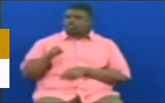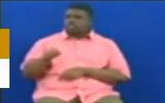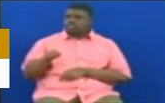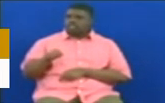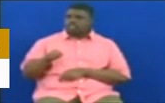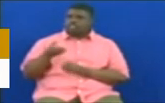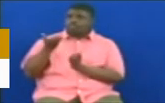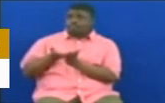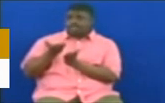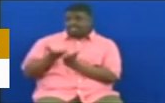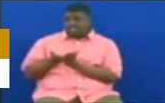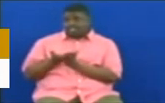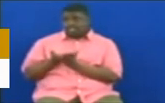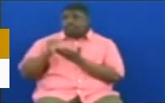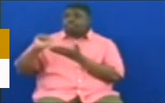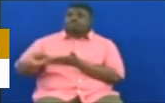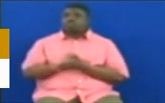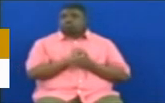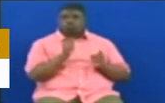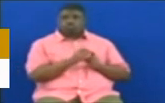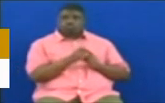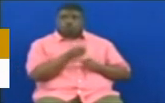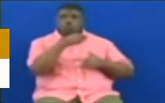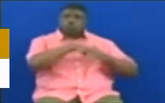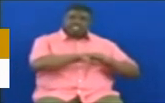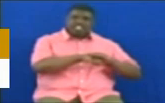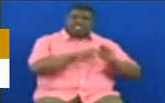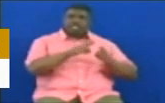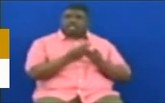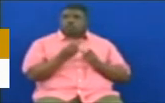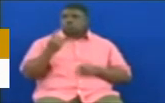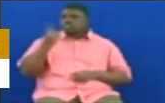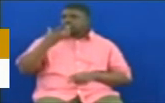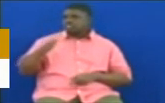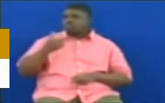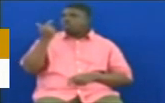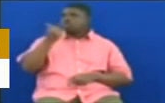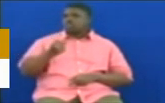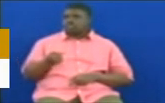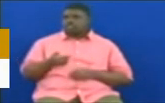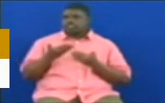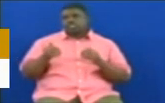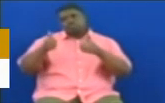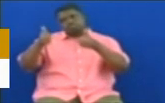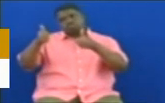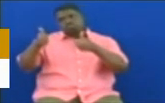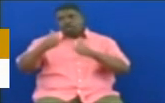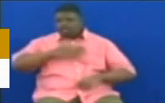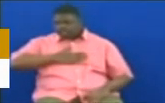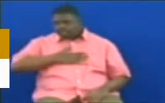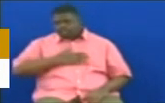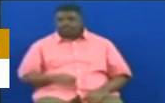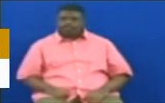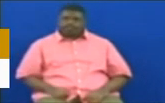na propose ya kufuta ile neno within or outside Tanzania Zanzibar. Kwa tuko sawa, asante.